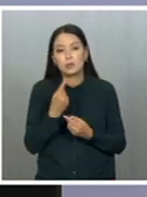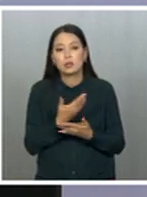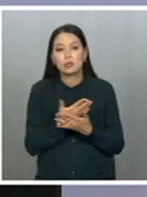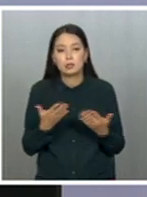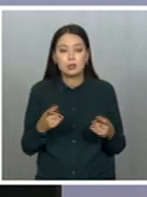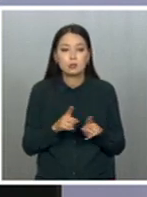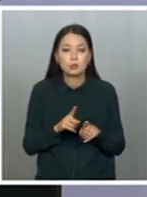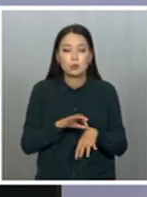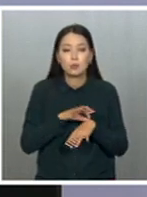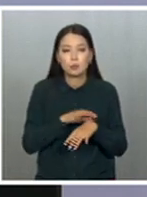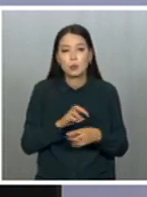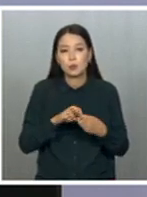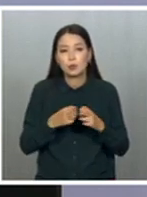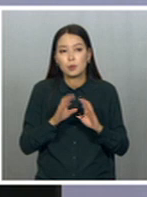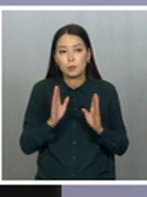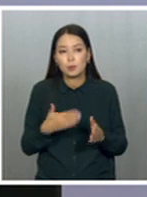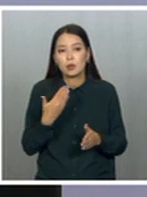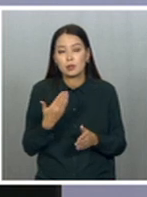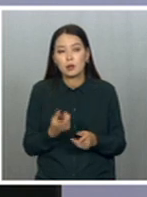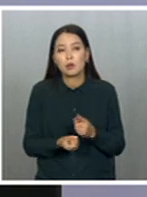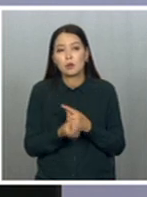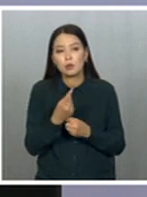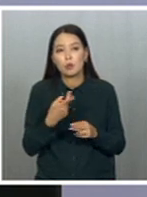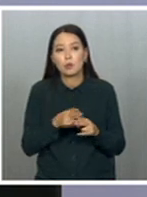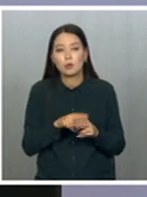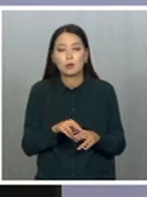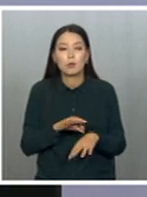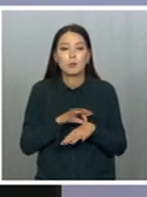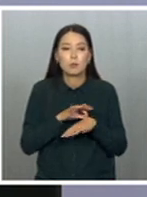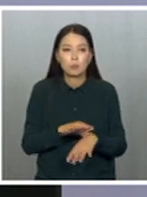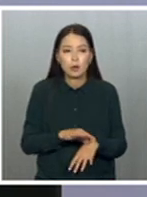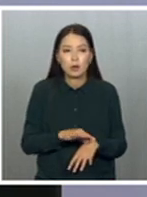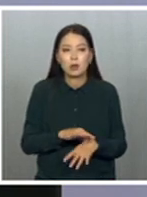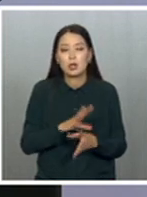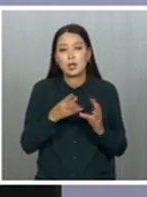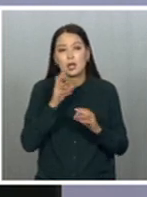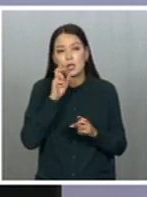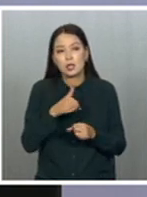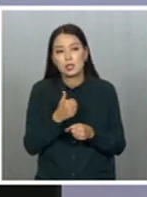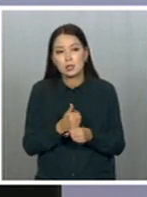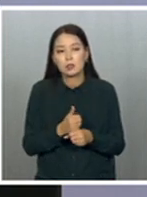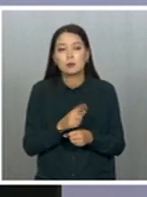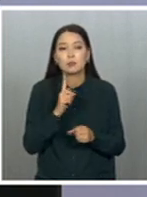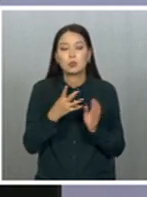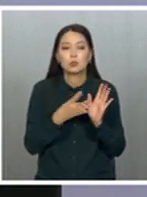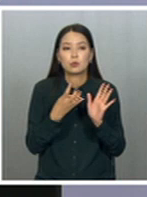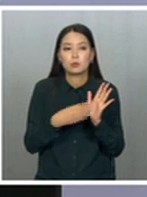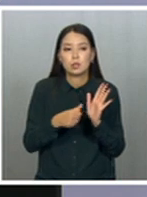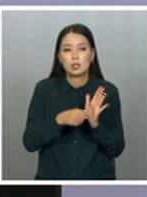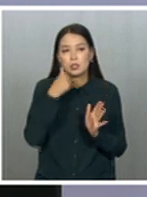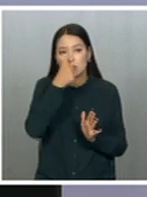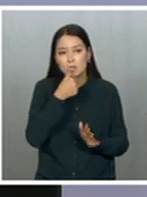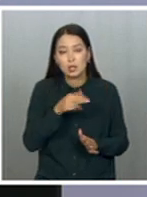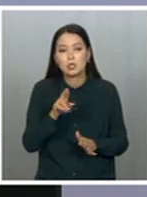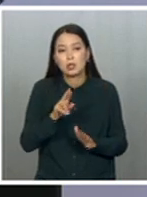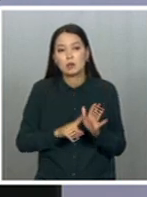болатын. Дүниежүзілік сауда ұйымына өту туралы өтінішті еліміз 1996 жылдың қаңтарында